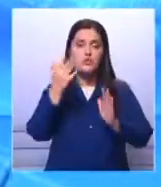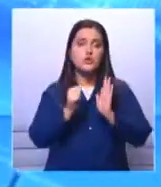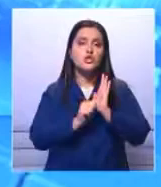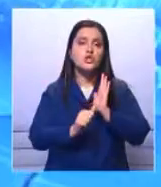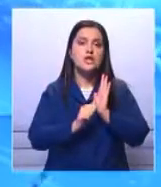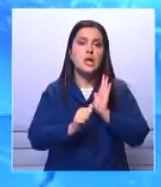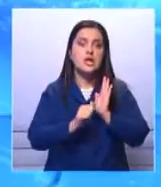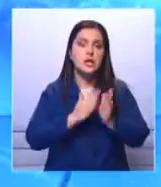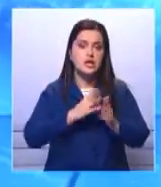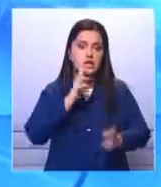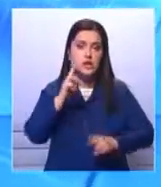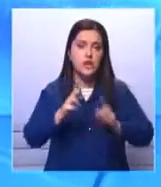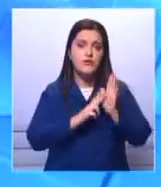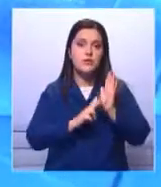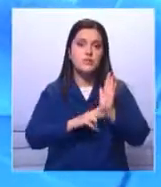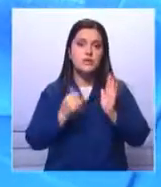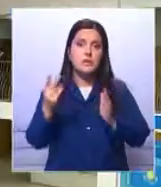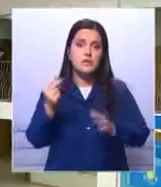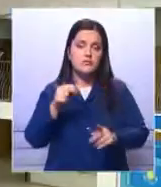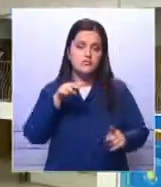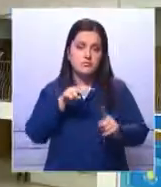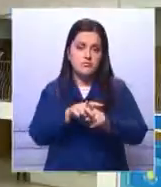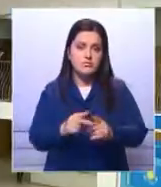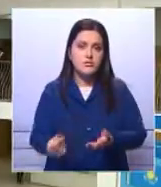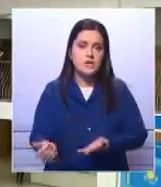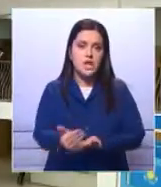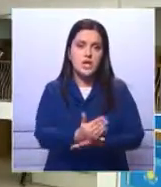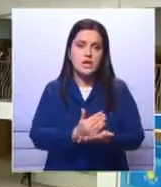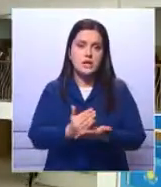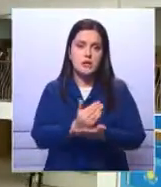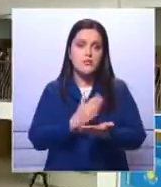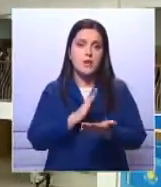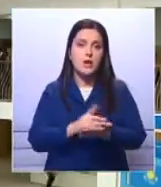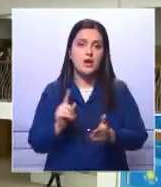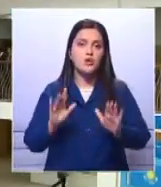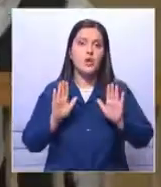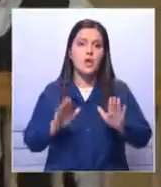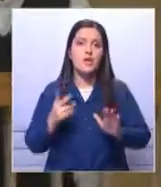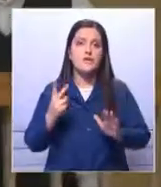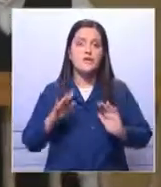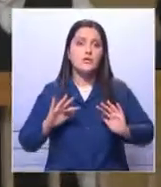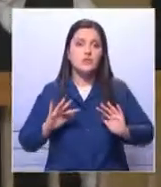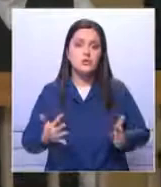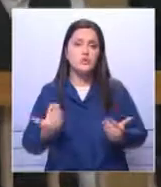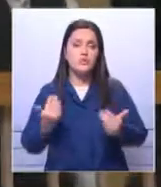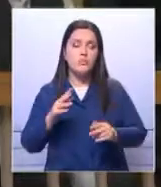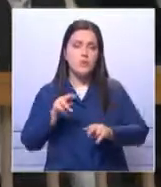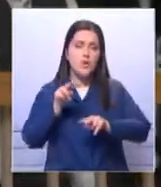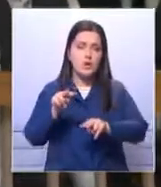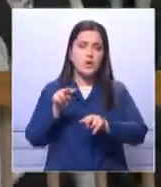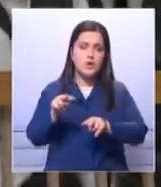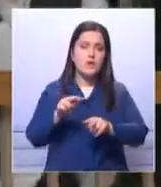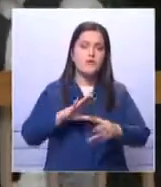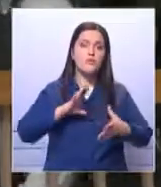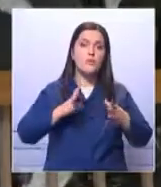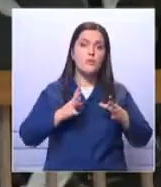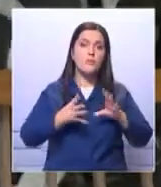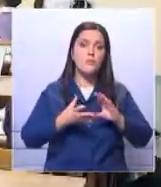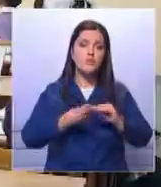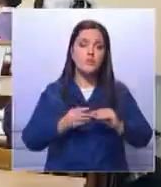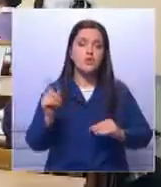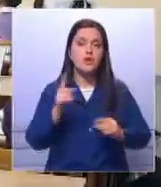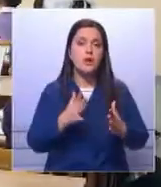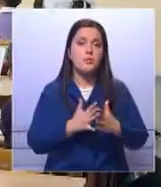поступило 560 жалоб. 85 из них касаются принудительной сдачи денег. Однако лишь 2 случая сейчас находятся